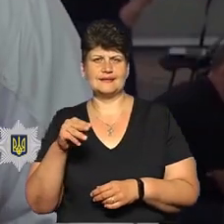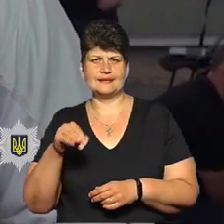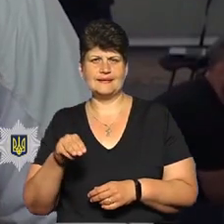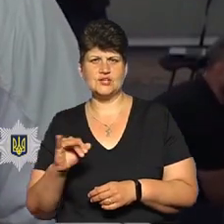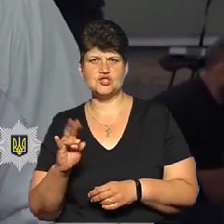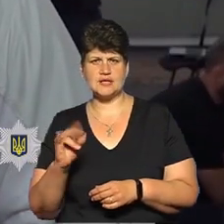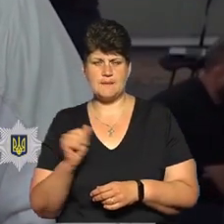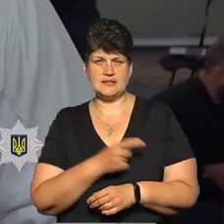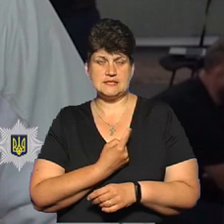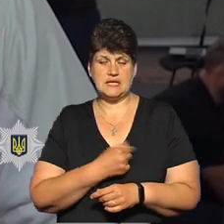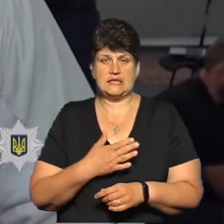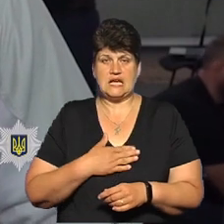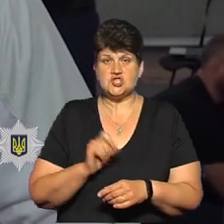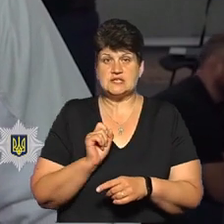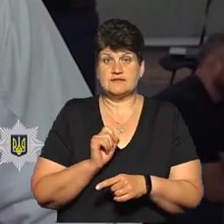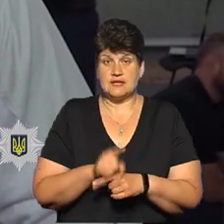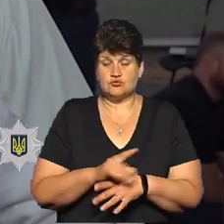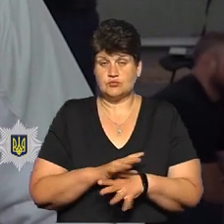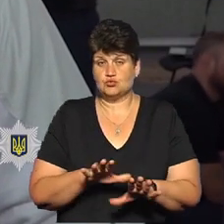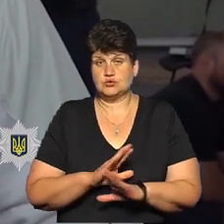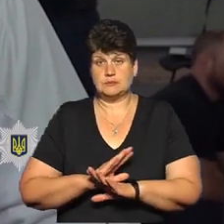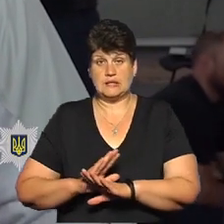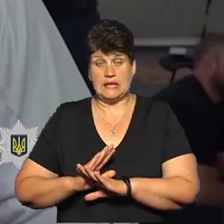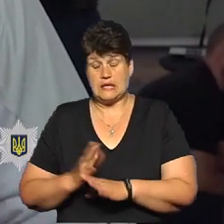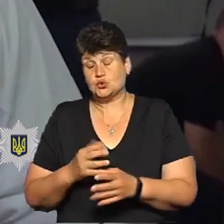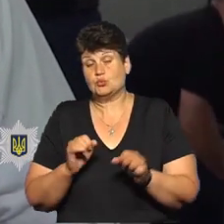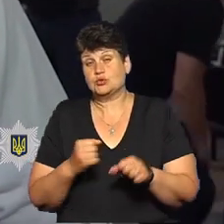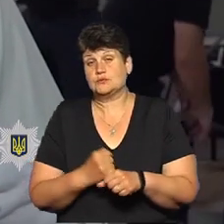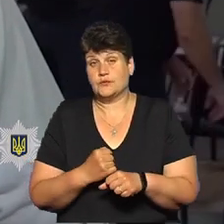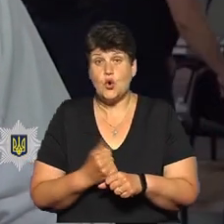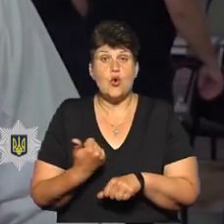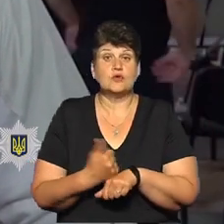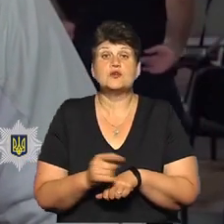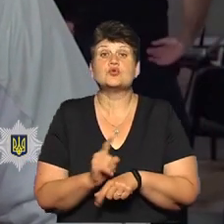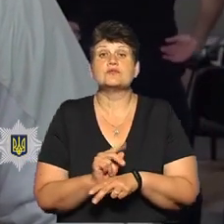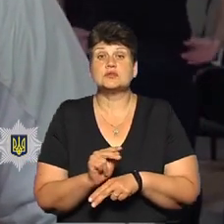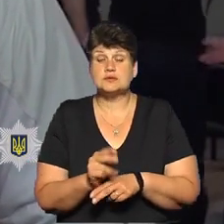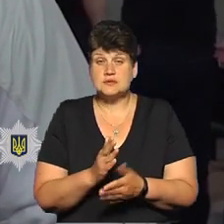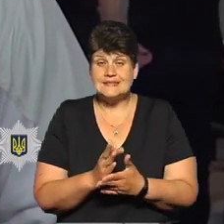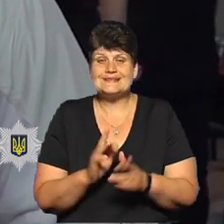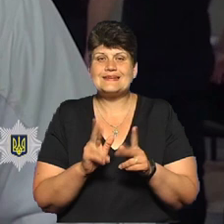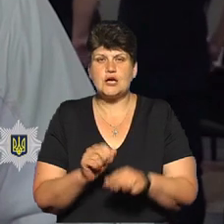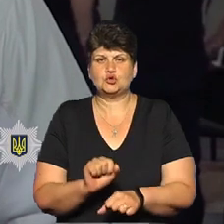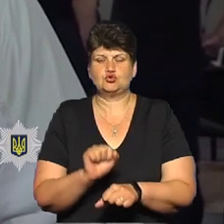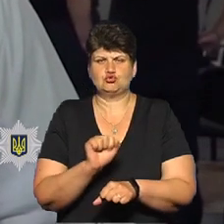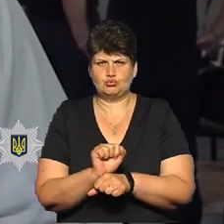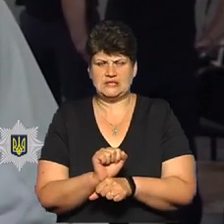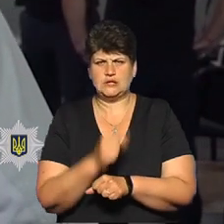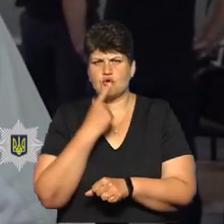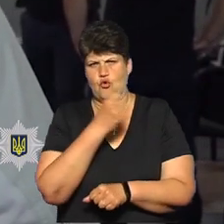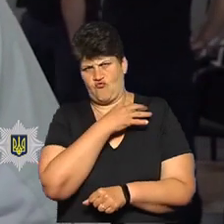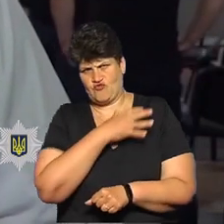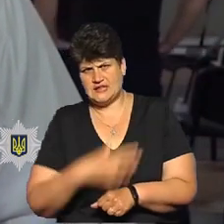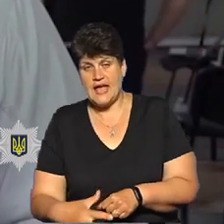Наше завдання – запобігти смертям, якщо це можливо. Головне, чому ми навчаємо – це як зупинити масивну кровотечу, як перевірити